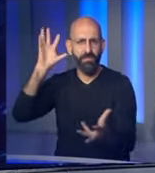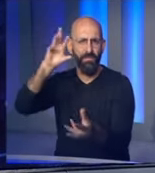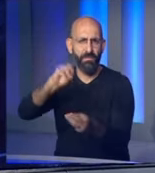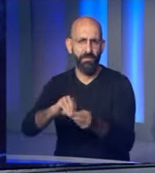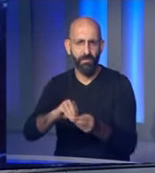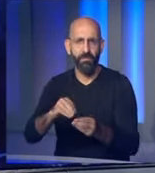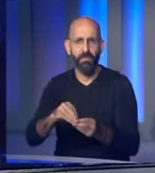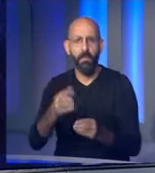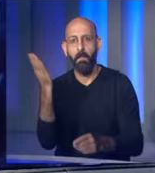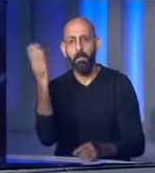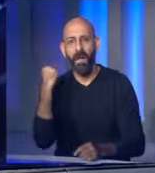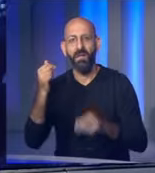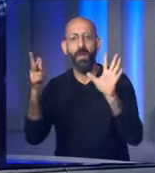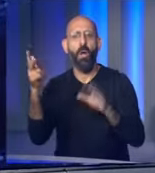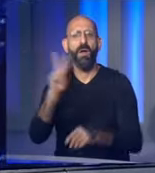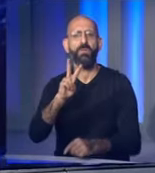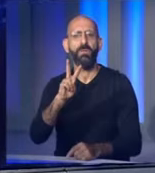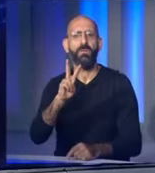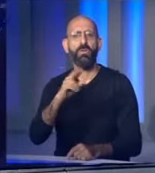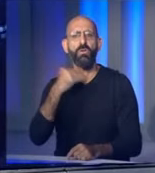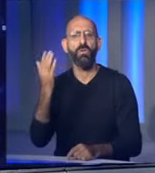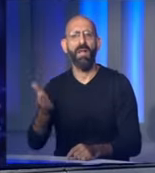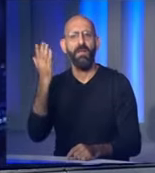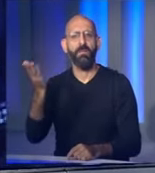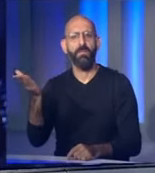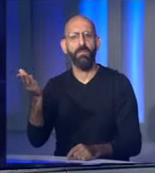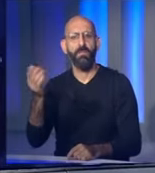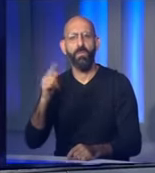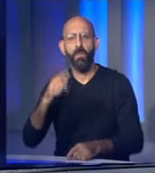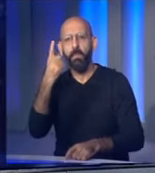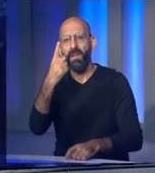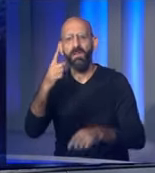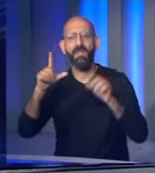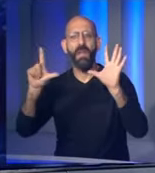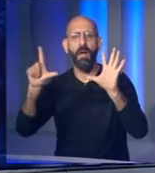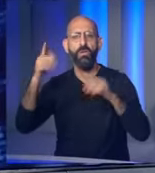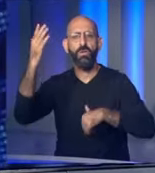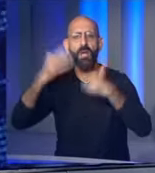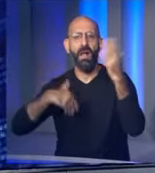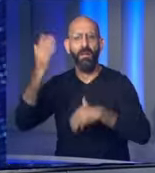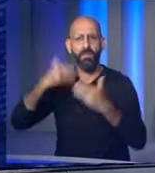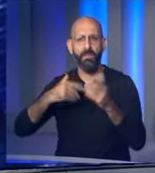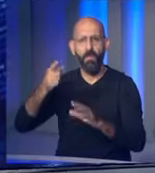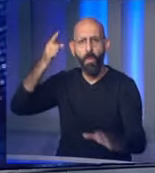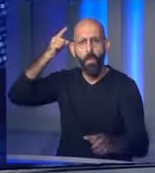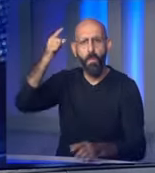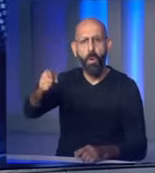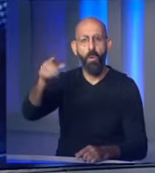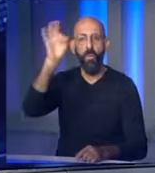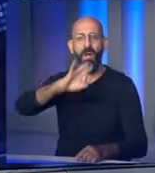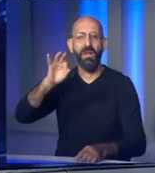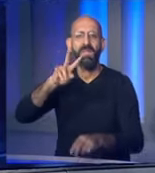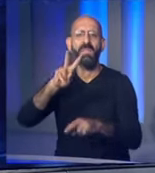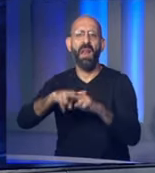و136 جريحا منذ بدء العدوان على لبنان وحصله يوم امس 28 شهيدا